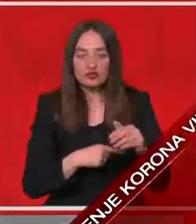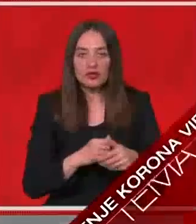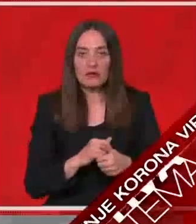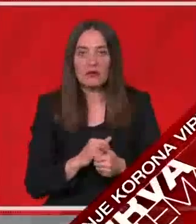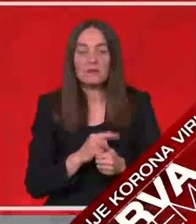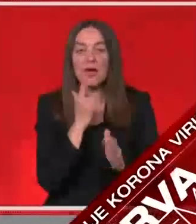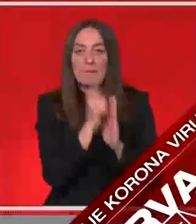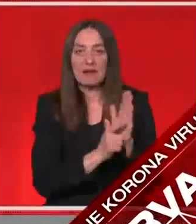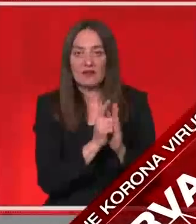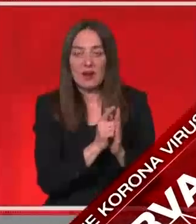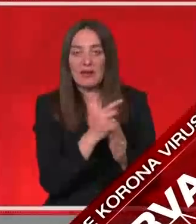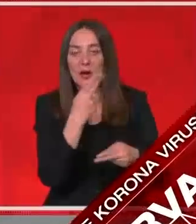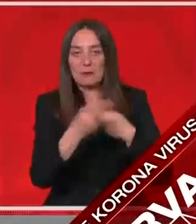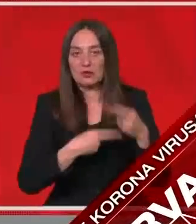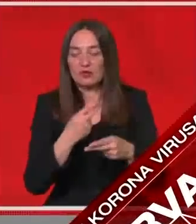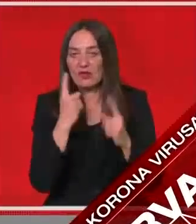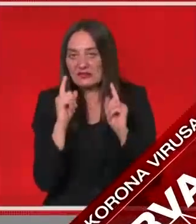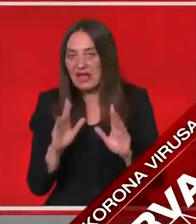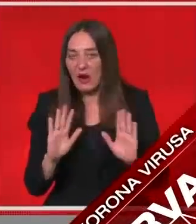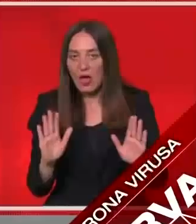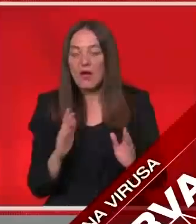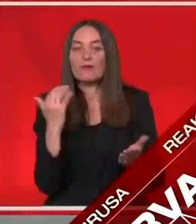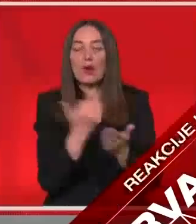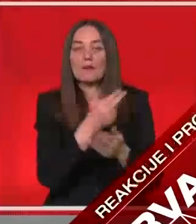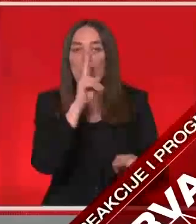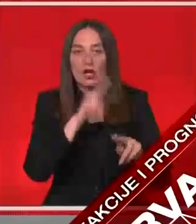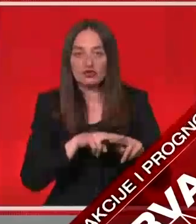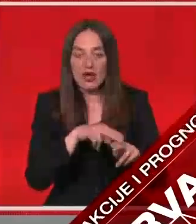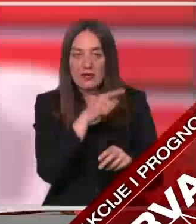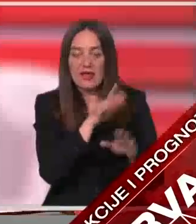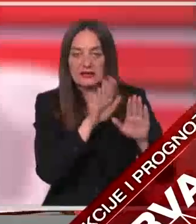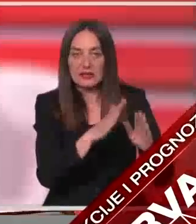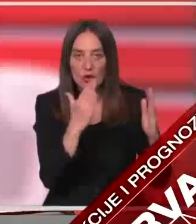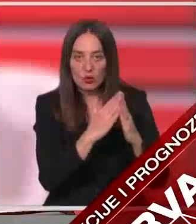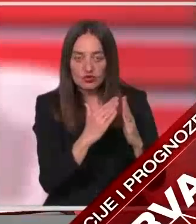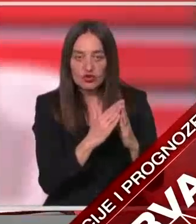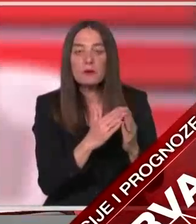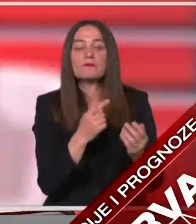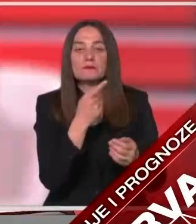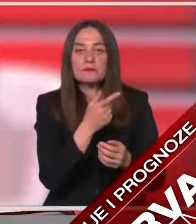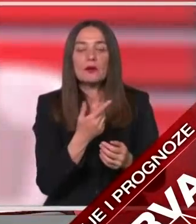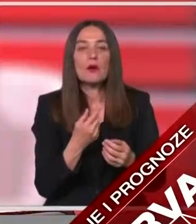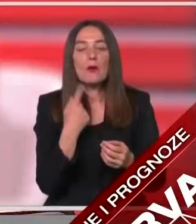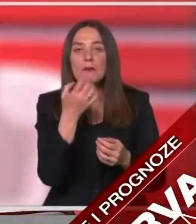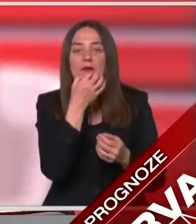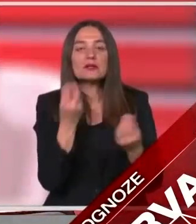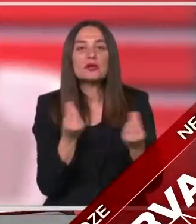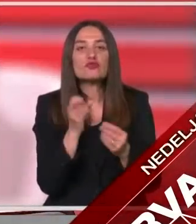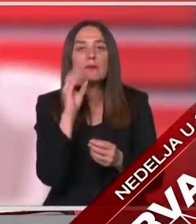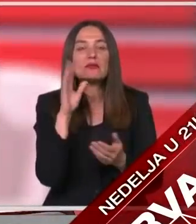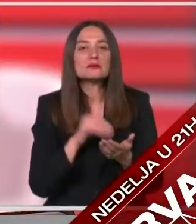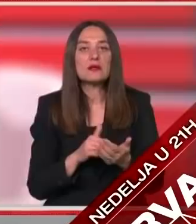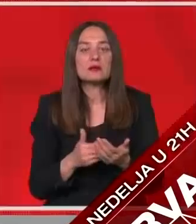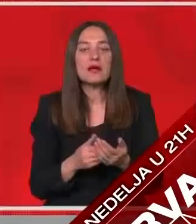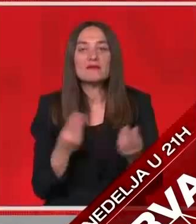Znači, privremeno proizvodnja je stala, dobije rešenje da sedi kod kuće. Razumemo, što 15.000? Molim? Što 15.000?